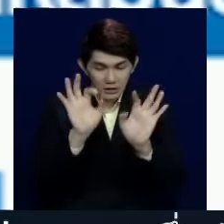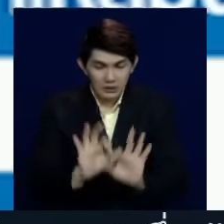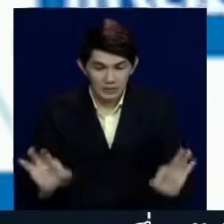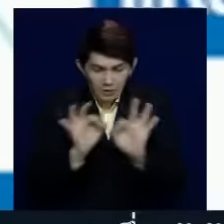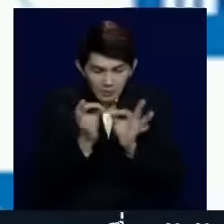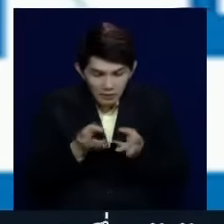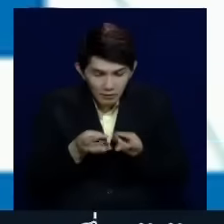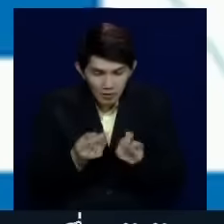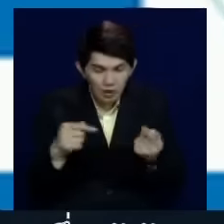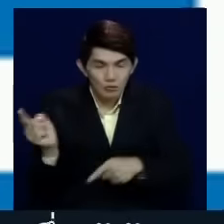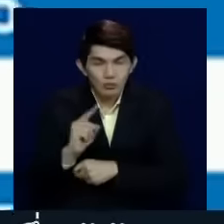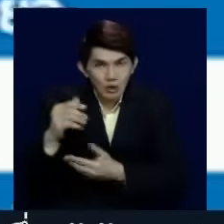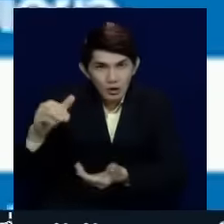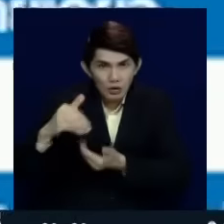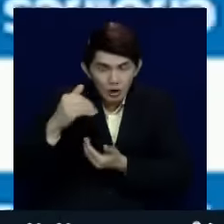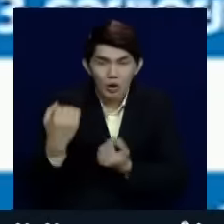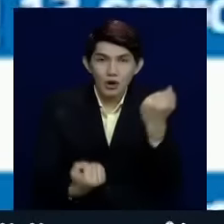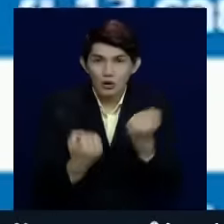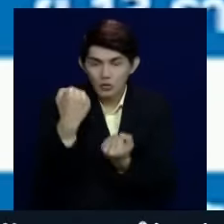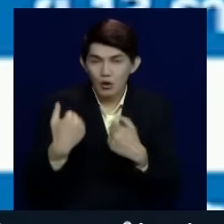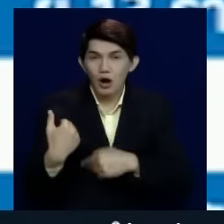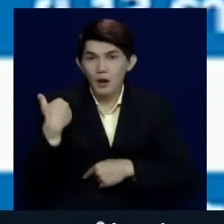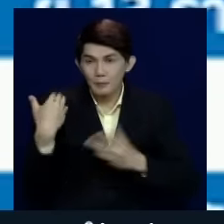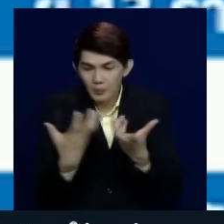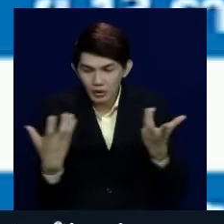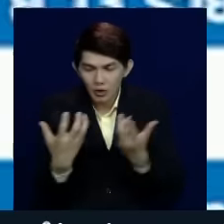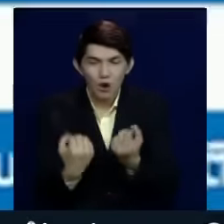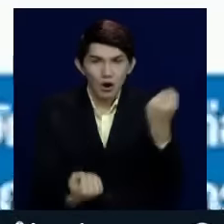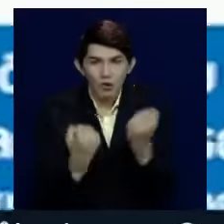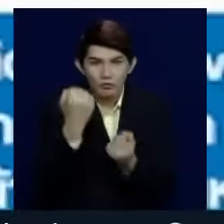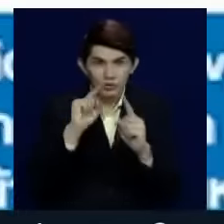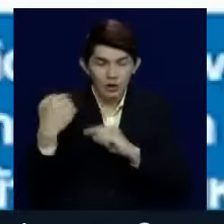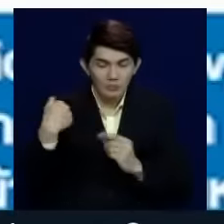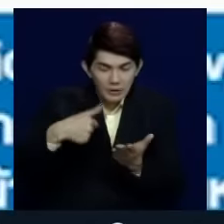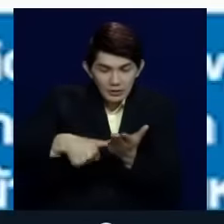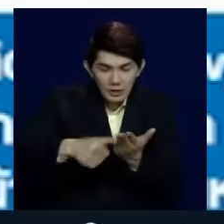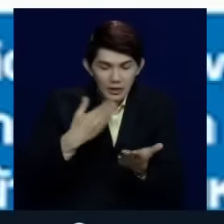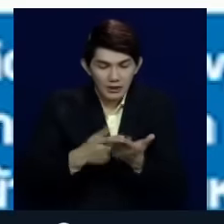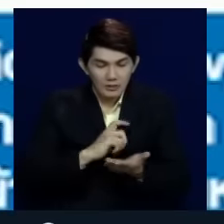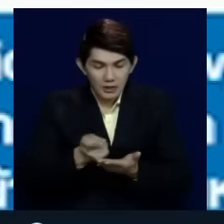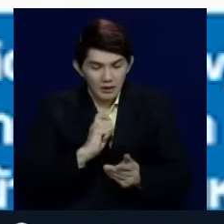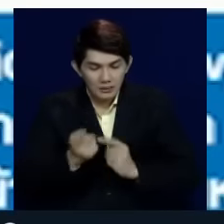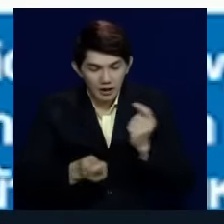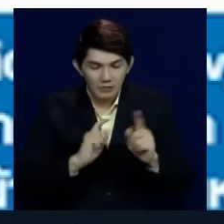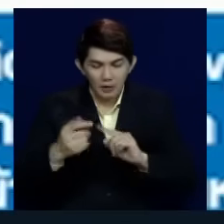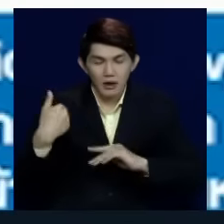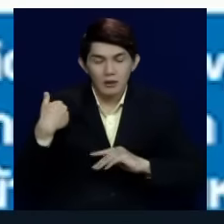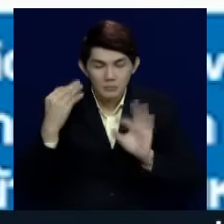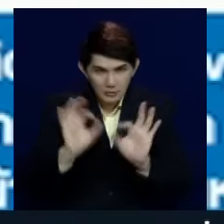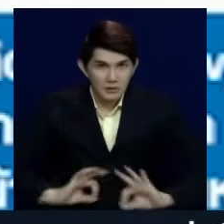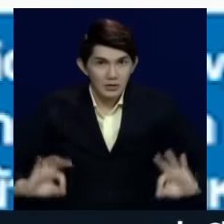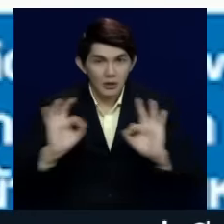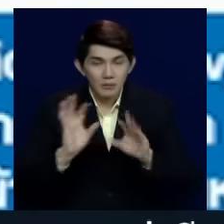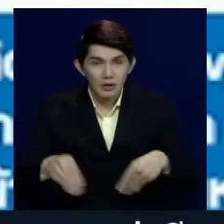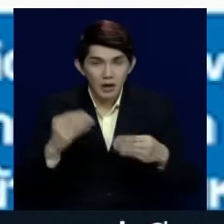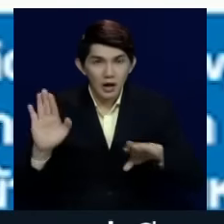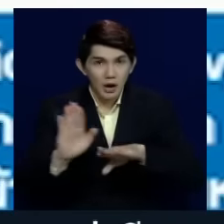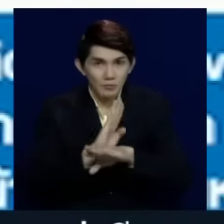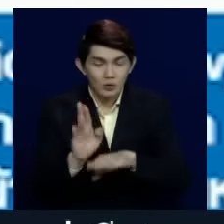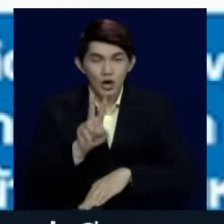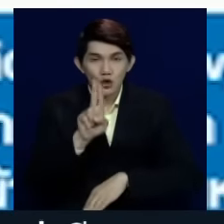ละเอียดของการนำเข้ารถยนต์หรือชิ้นส่วนของรถการเสียภาษีต่างๆสำหรับรถแต่ละคันให้กับบริษัท U